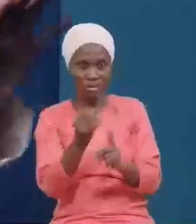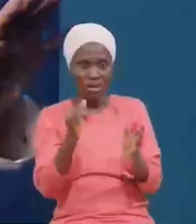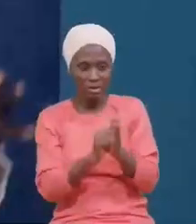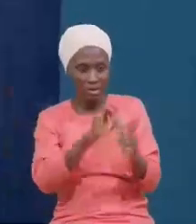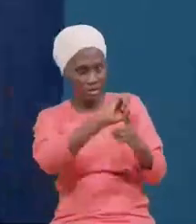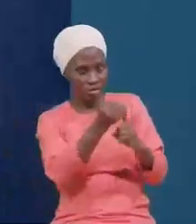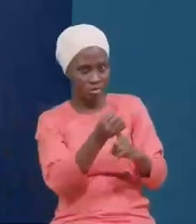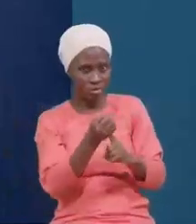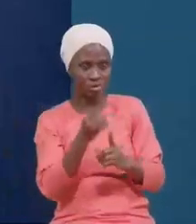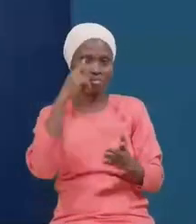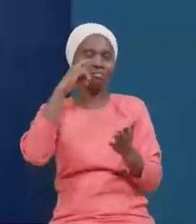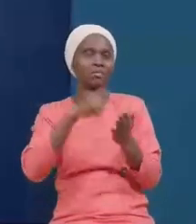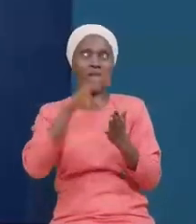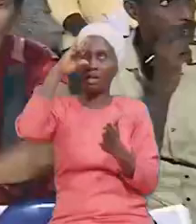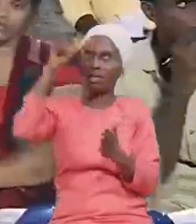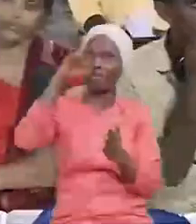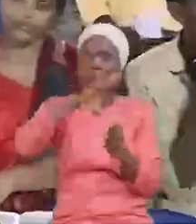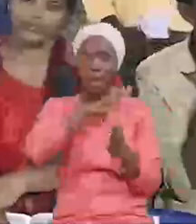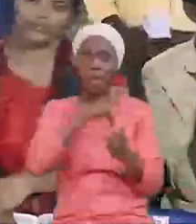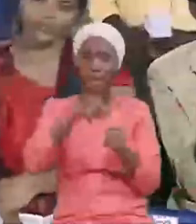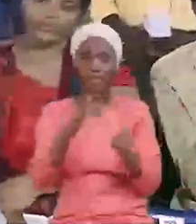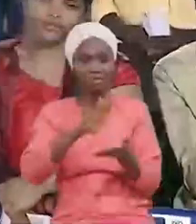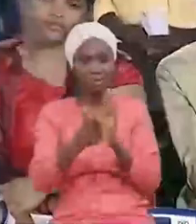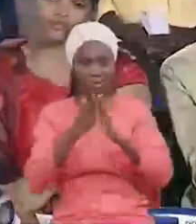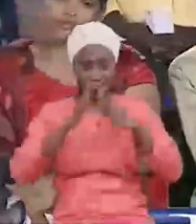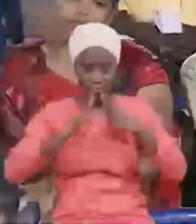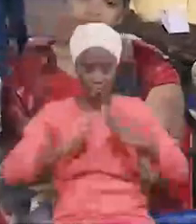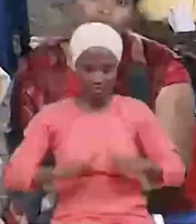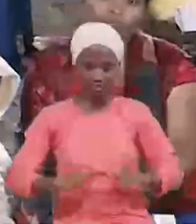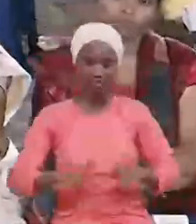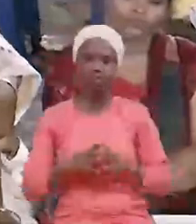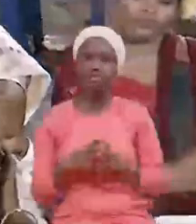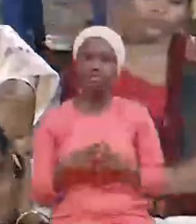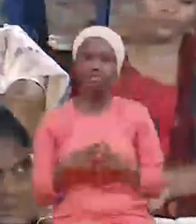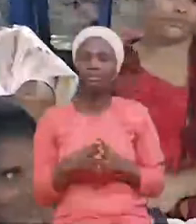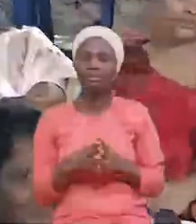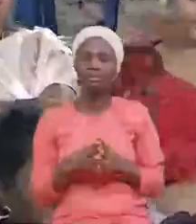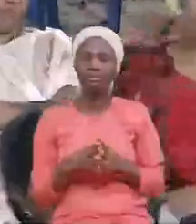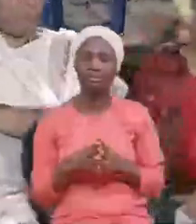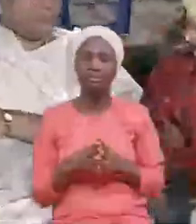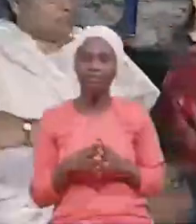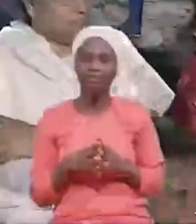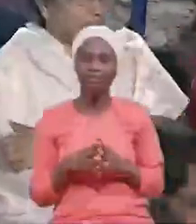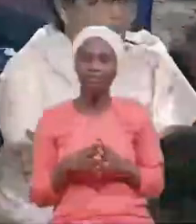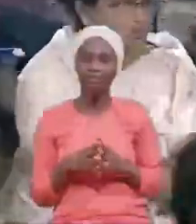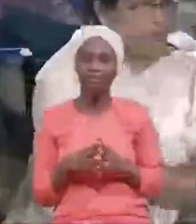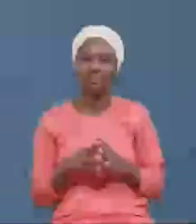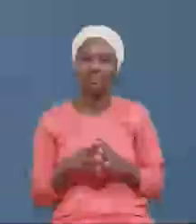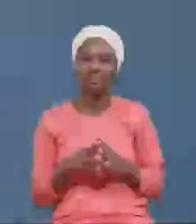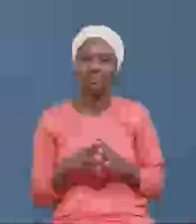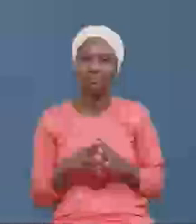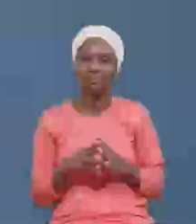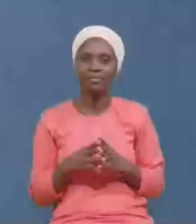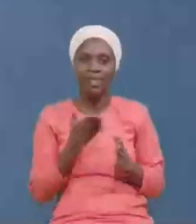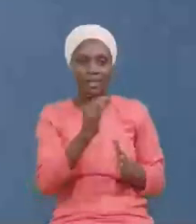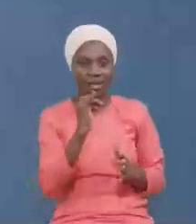Dès qu'il rentre dans une situation, la situation le reconnaît et tout se résout. Il y a